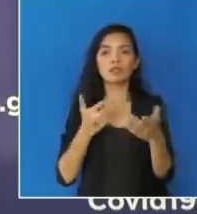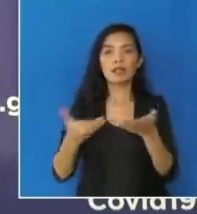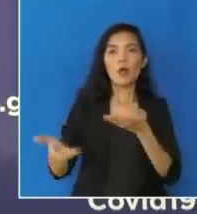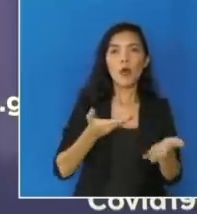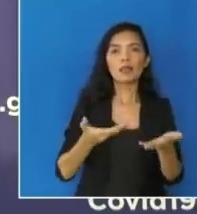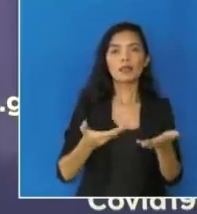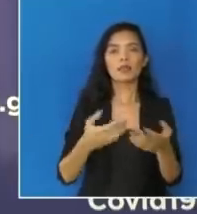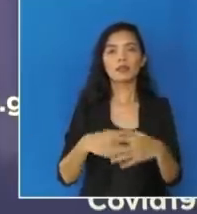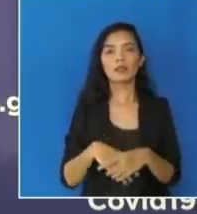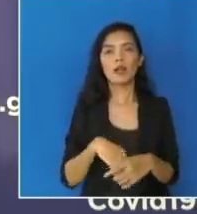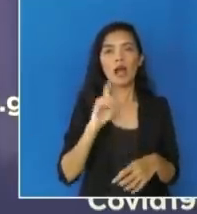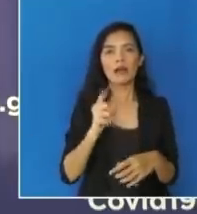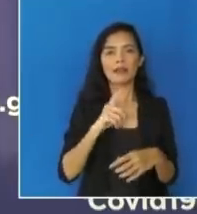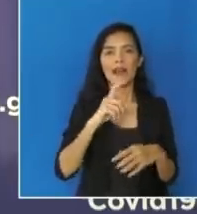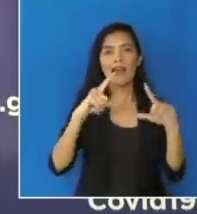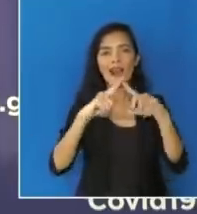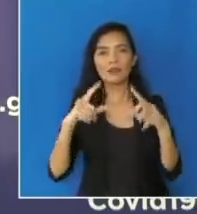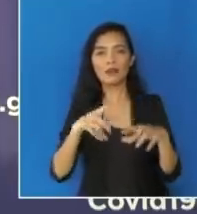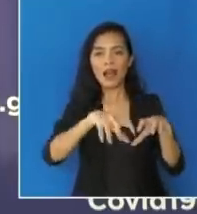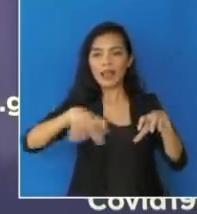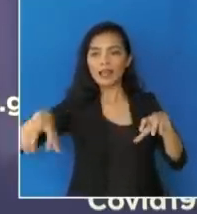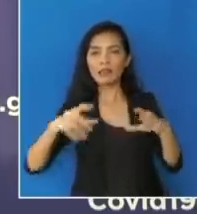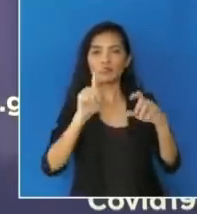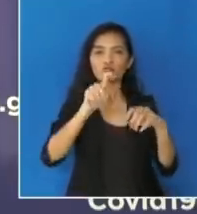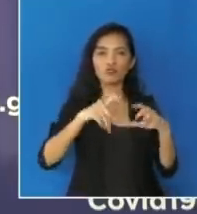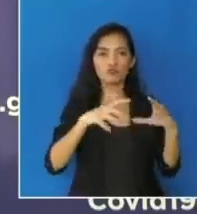intensif dengan berbagai macam alat yang dibutuhkan.